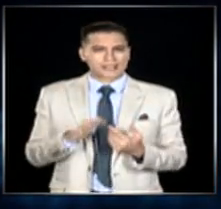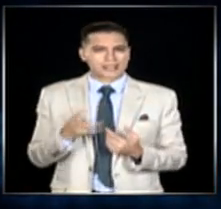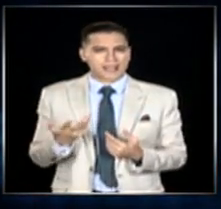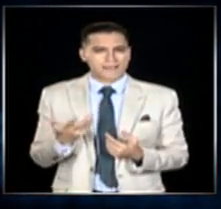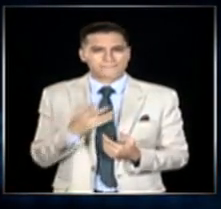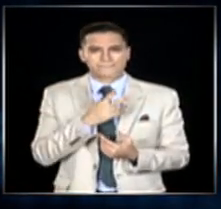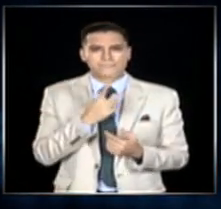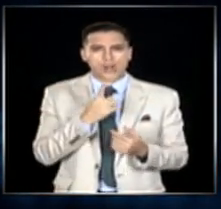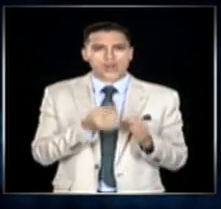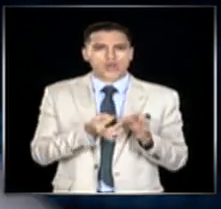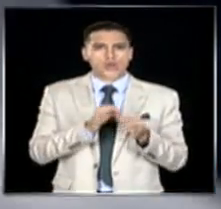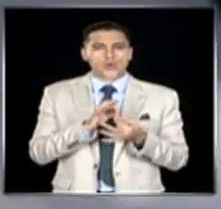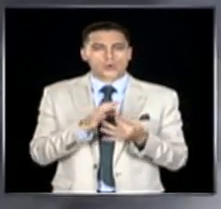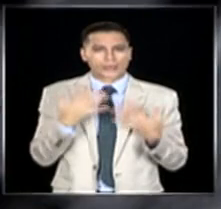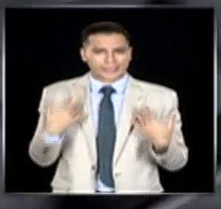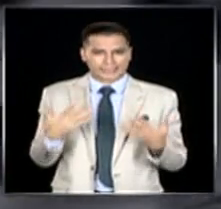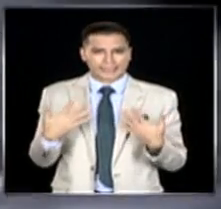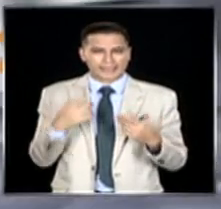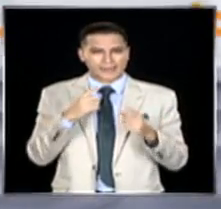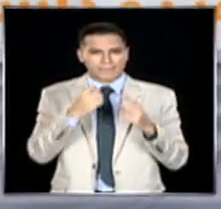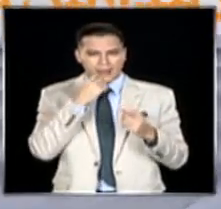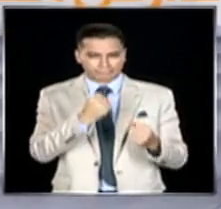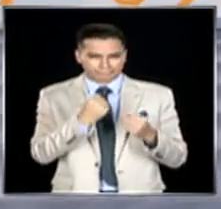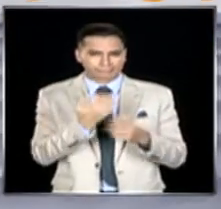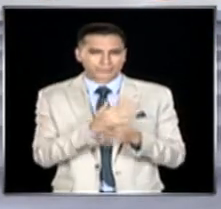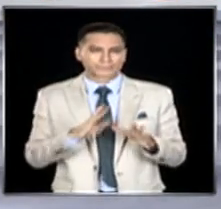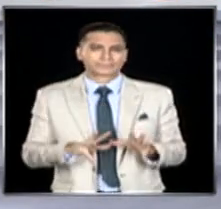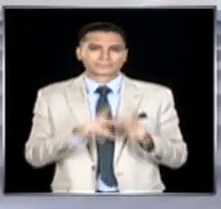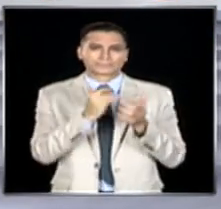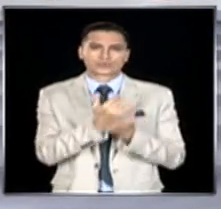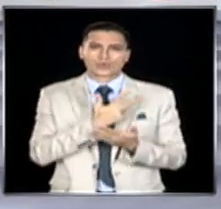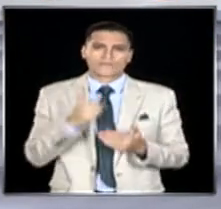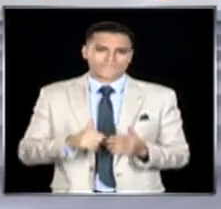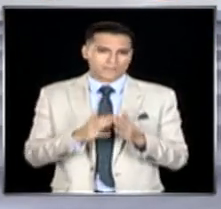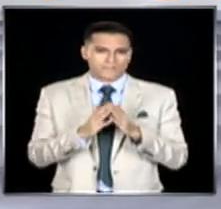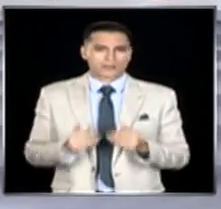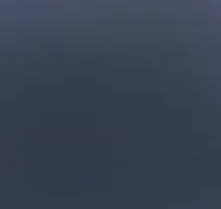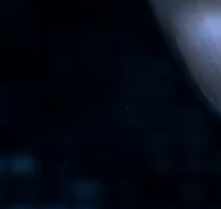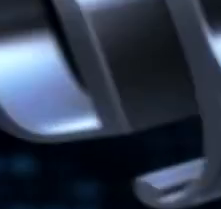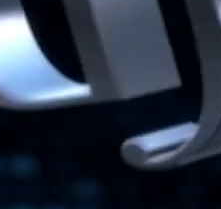دلوقتي 1,000,000 جنيه في خزنة البنك الأهلي لتطوير المدارس الحكومية في مصر.